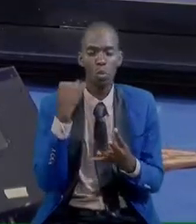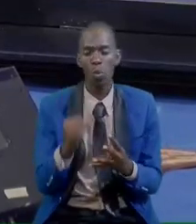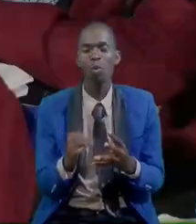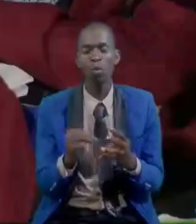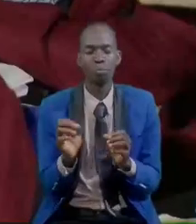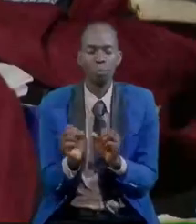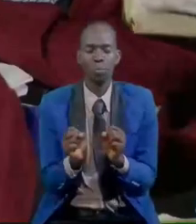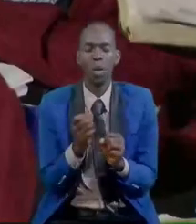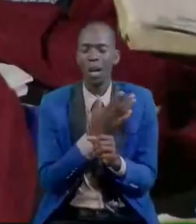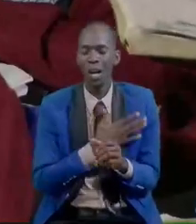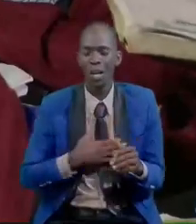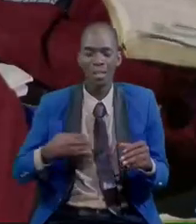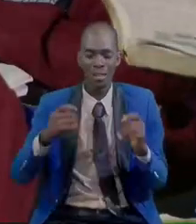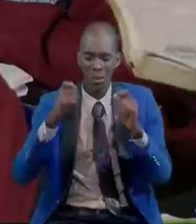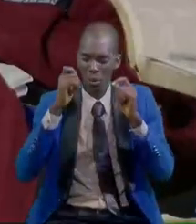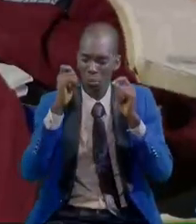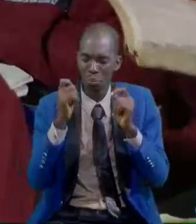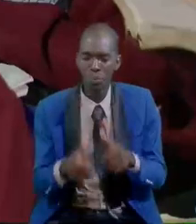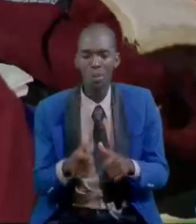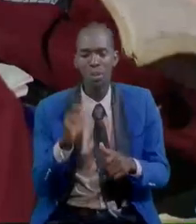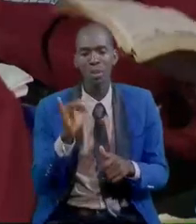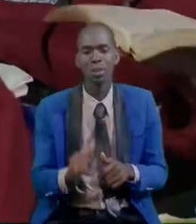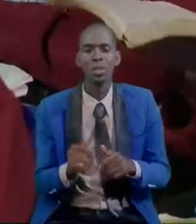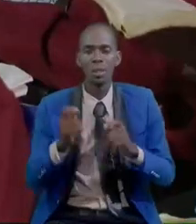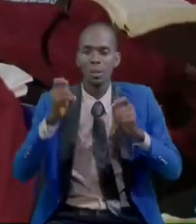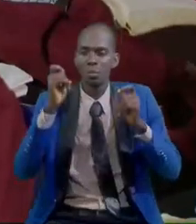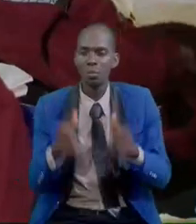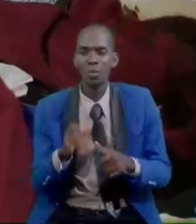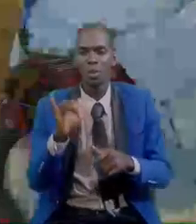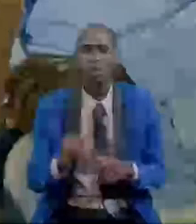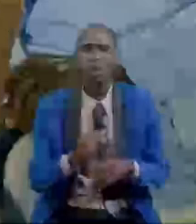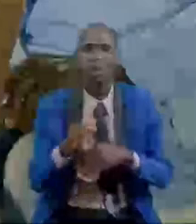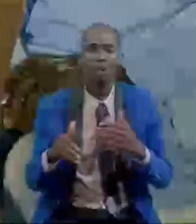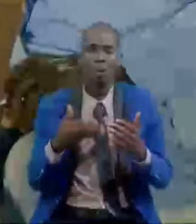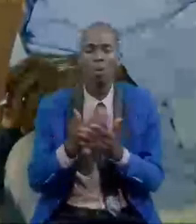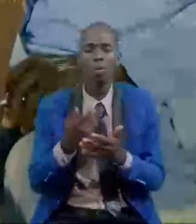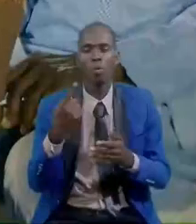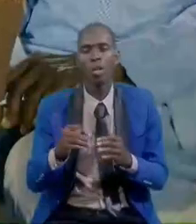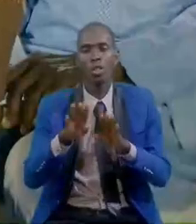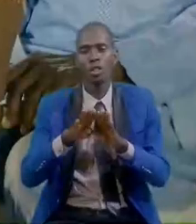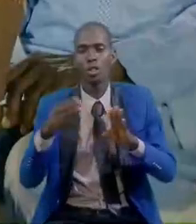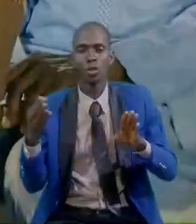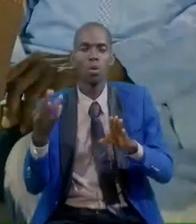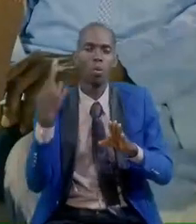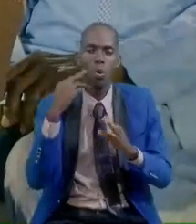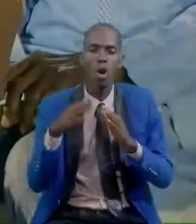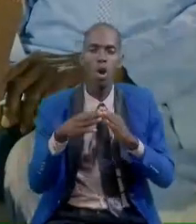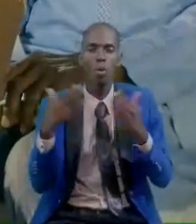Au même instant, quelqu'un crie, au même instant, toutes les portes s'ouvrirent.